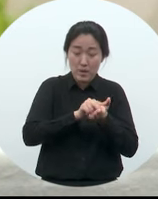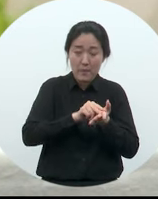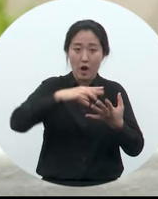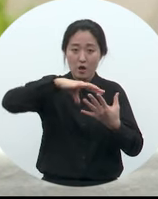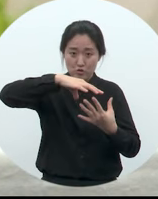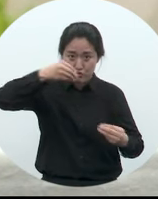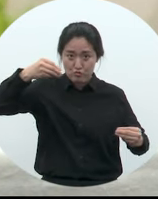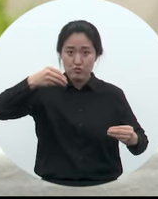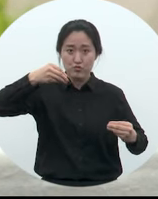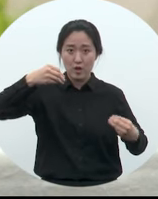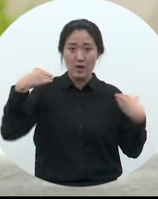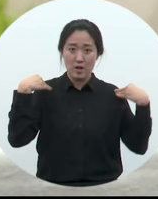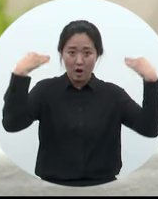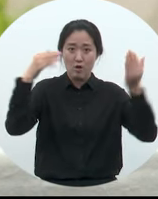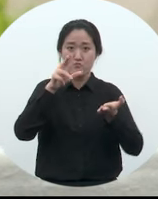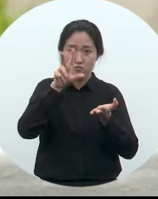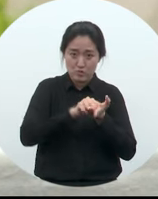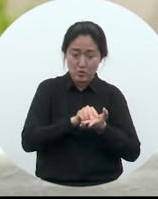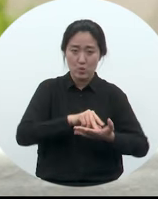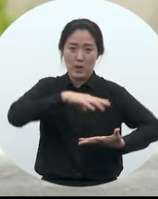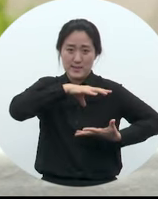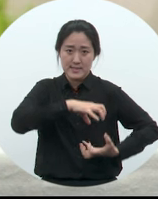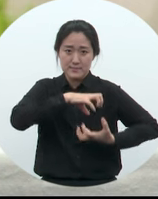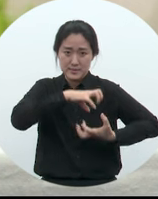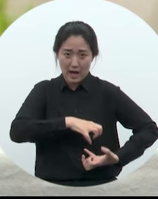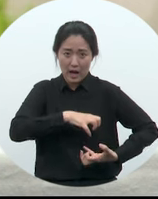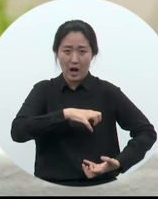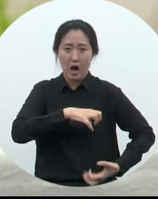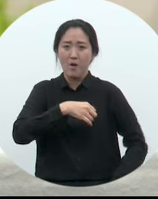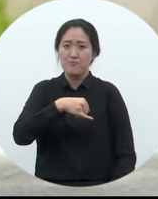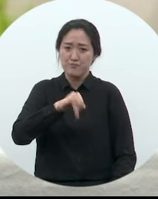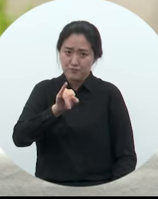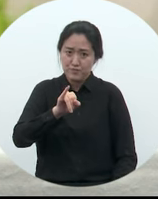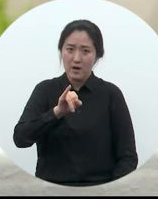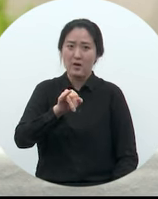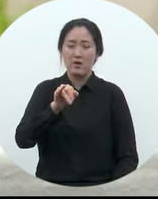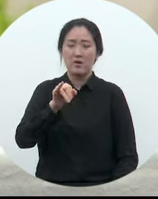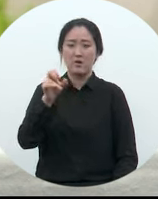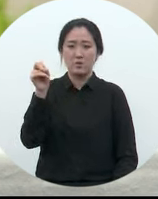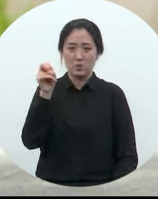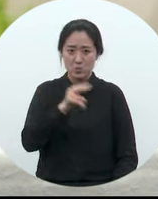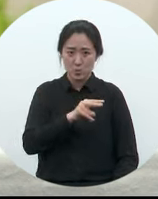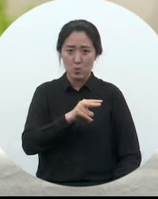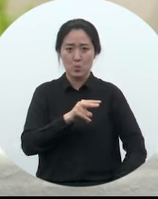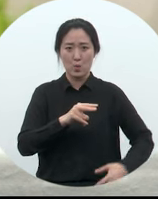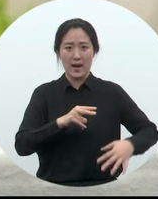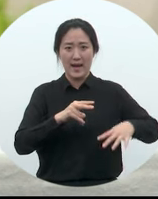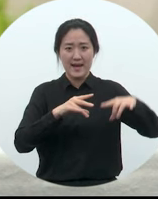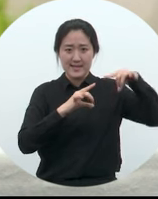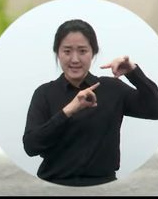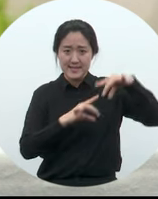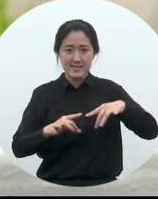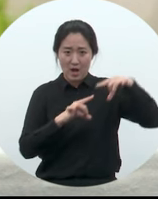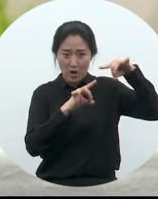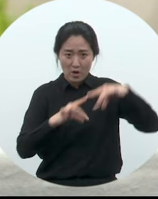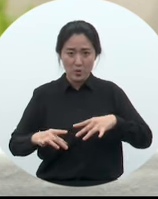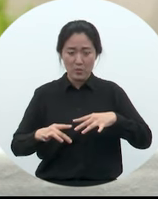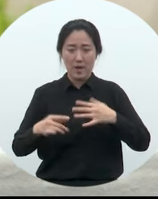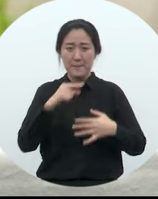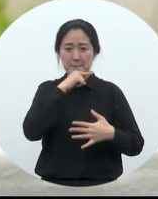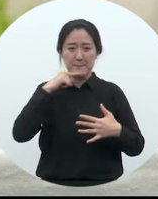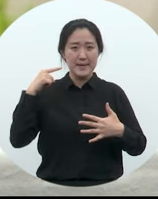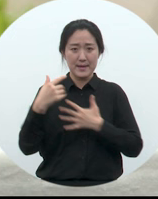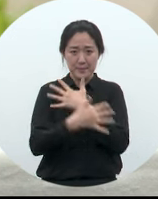문제가 생기고 또 심장의 기능이 떨어지게 되고 그다음에 신경 전달에 문제가 있고 또